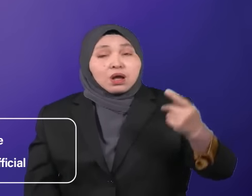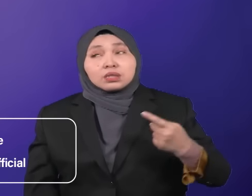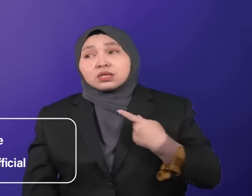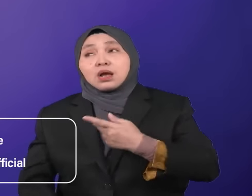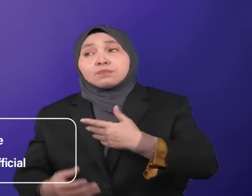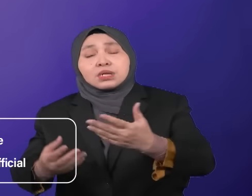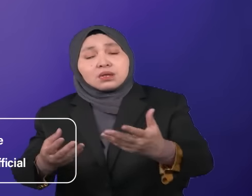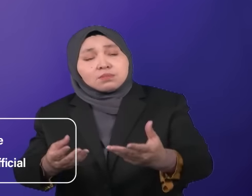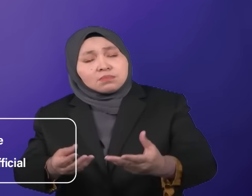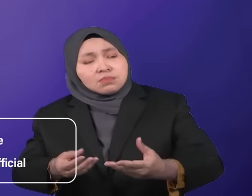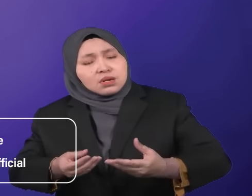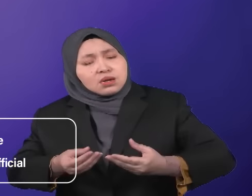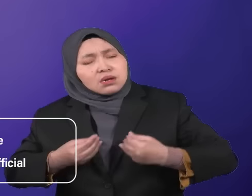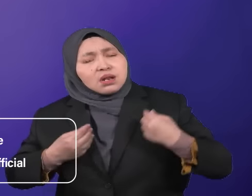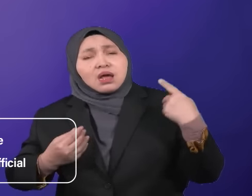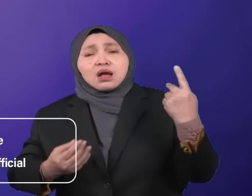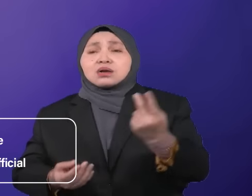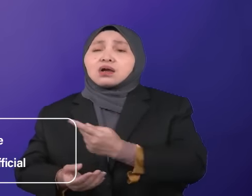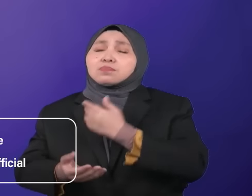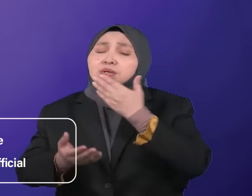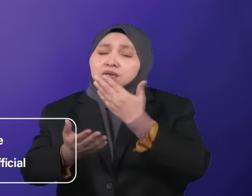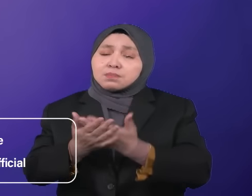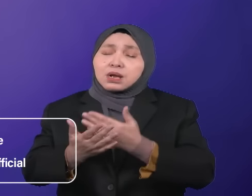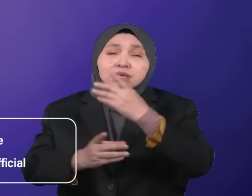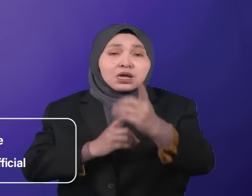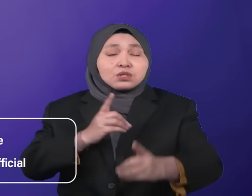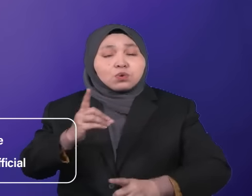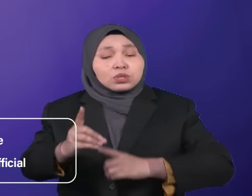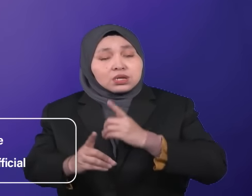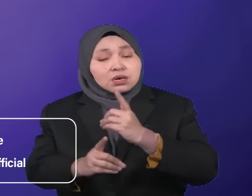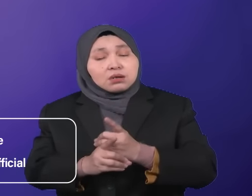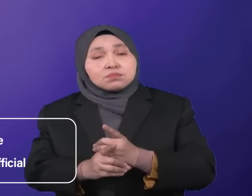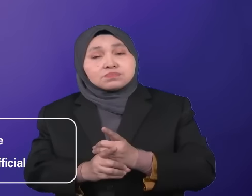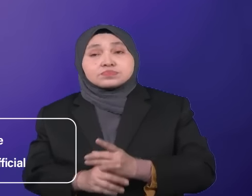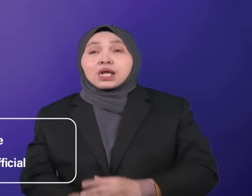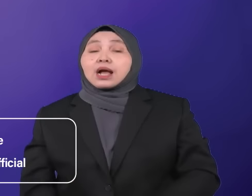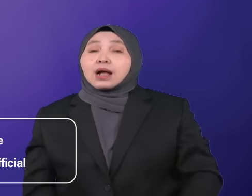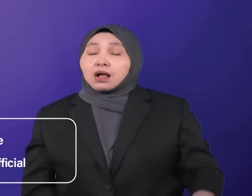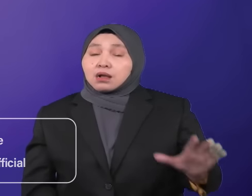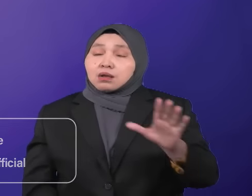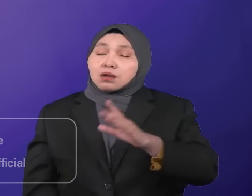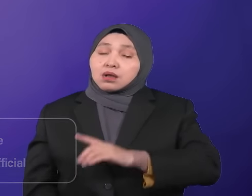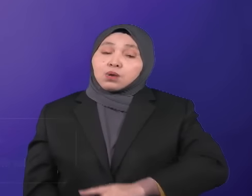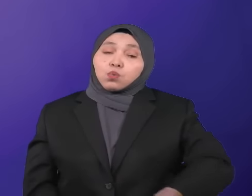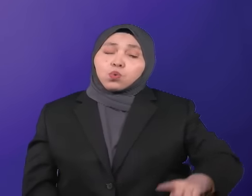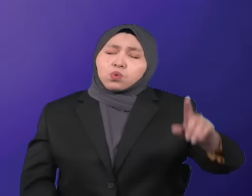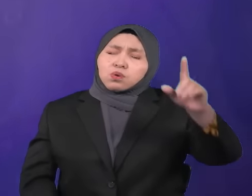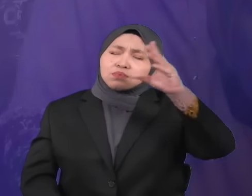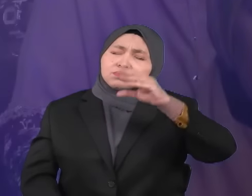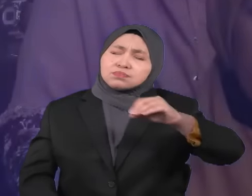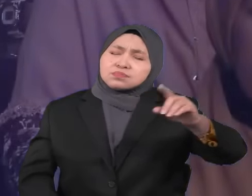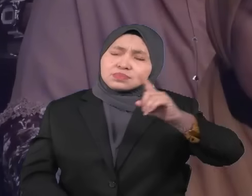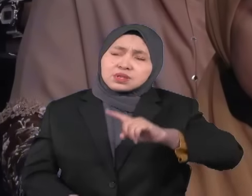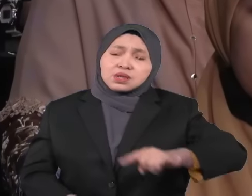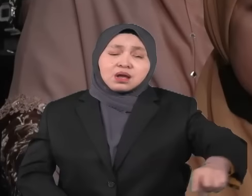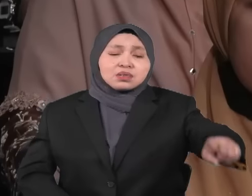atina fid dunya hasanah. Satu, dua, tiga. Wa